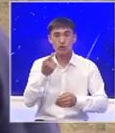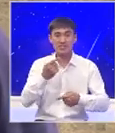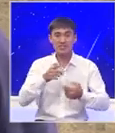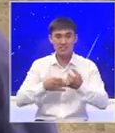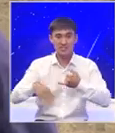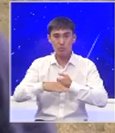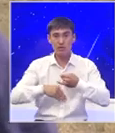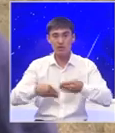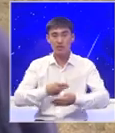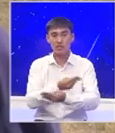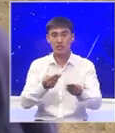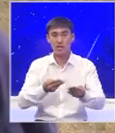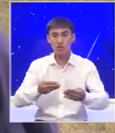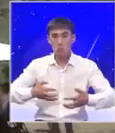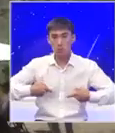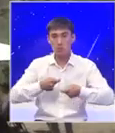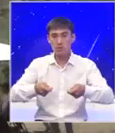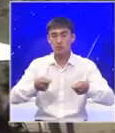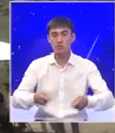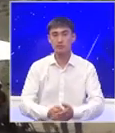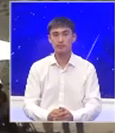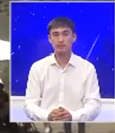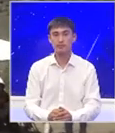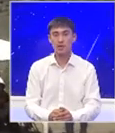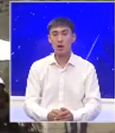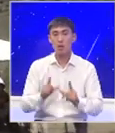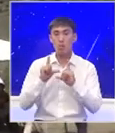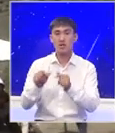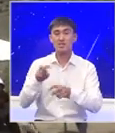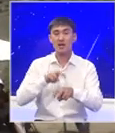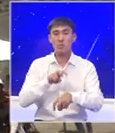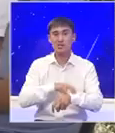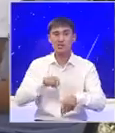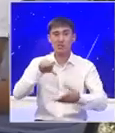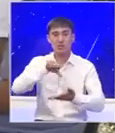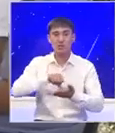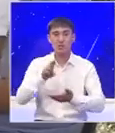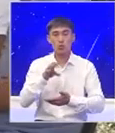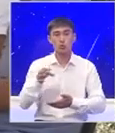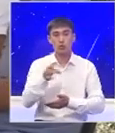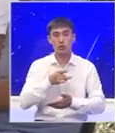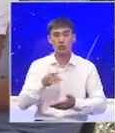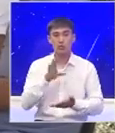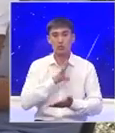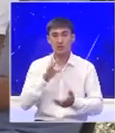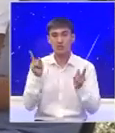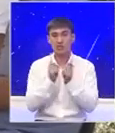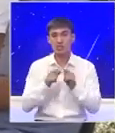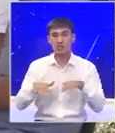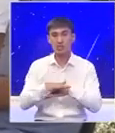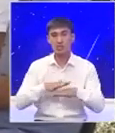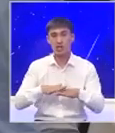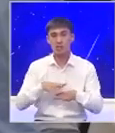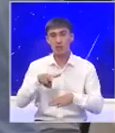возвращают под пастбище. Наши люди счастливы. В ходе поездки комиссия также посетила Коксузский район, где состоялась встреча с